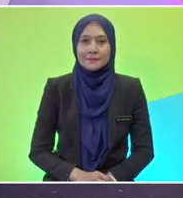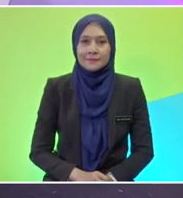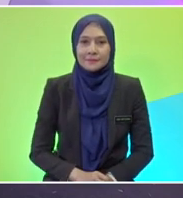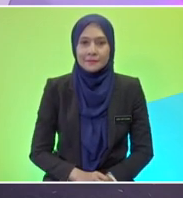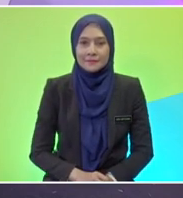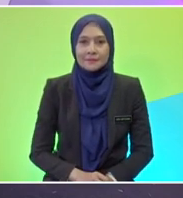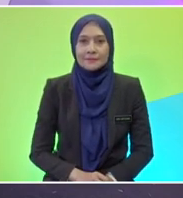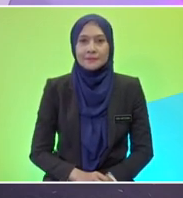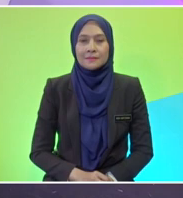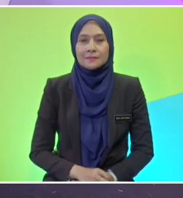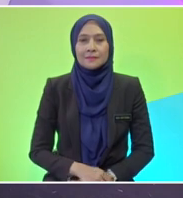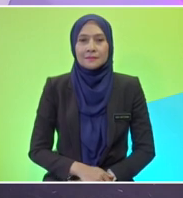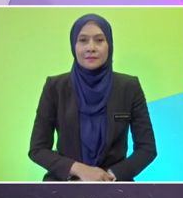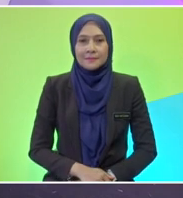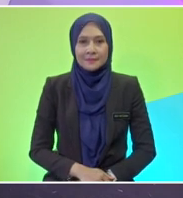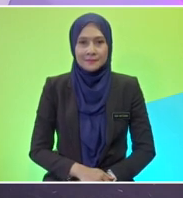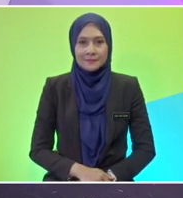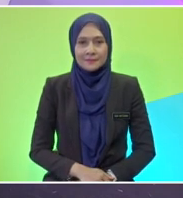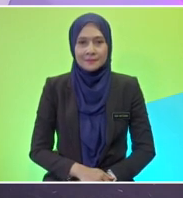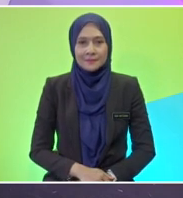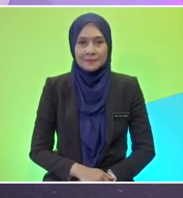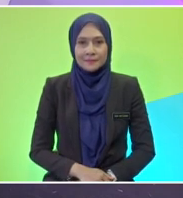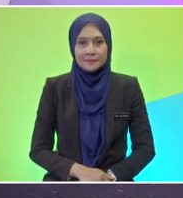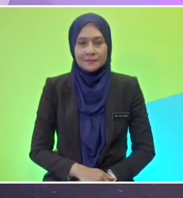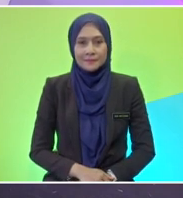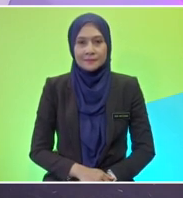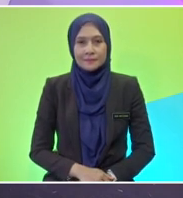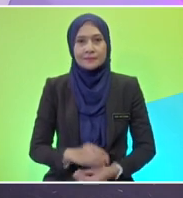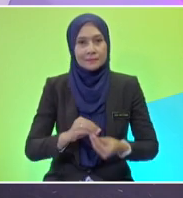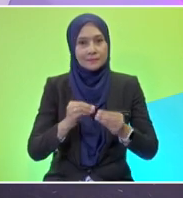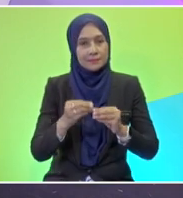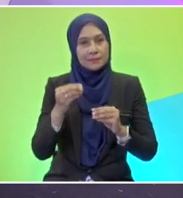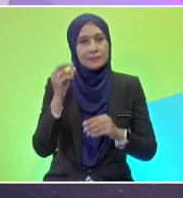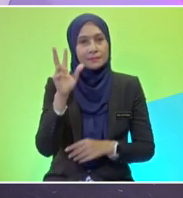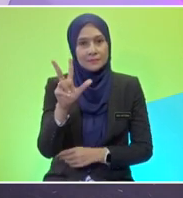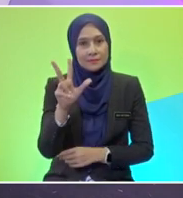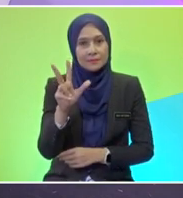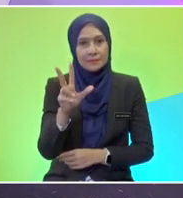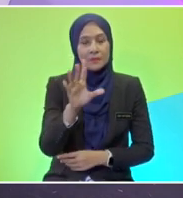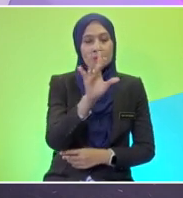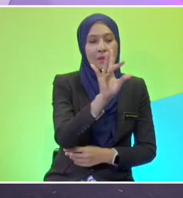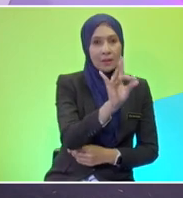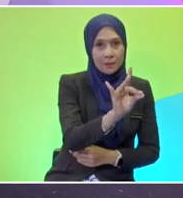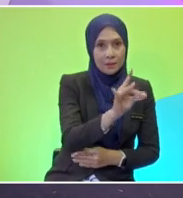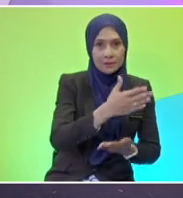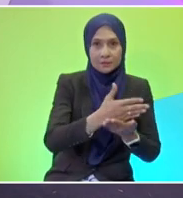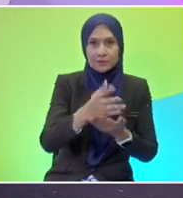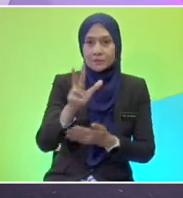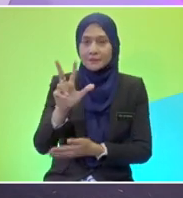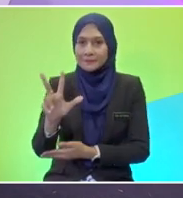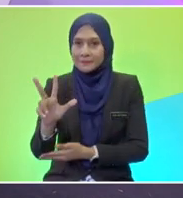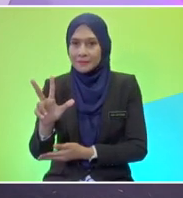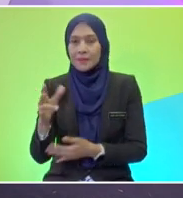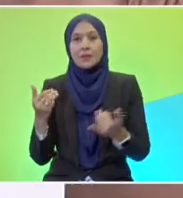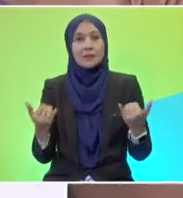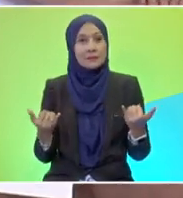2 kali. Barulah kita akan dapat baki. Kak Fika, nombor 3. 8 tolak 3. Okey, saya cuba ya cikgu. Okey, cuba Kak